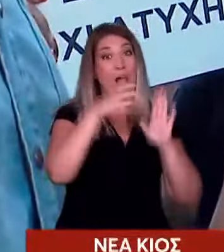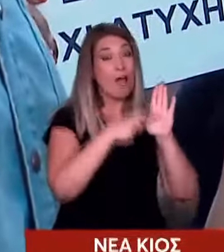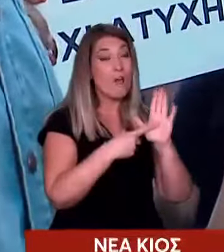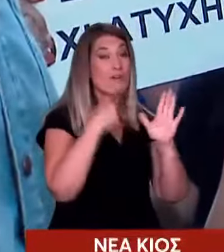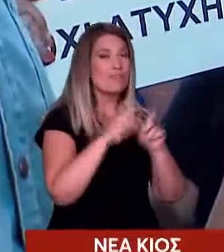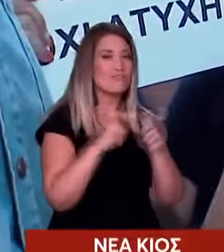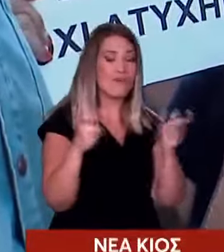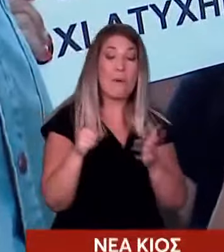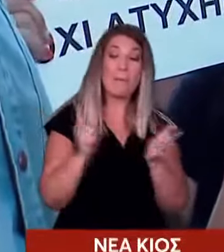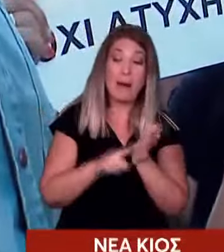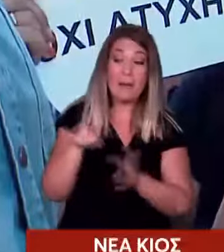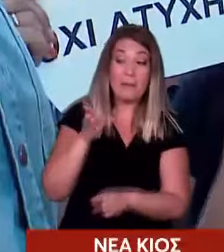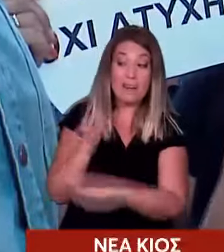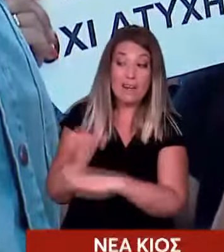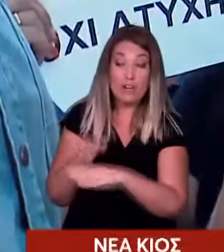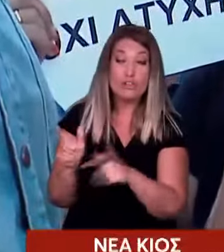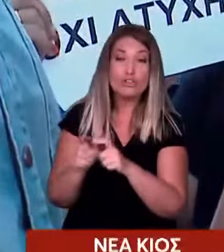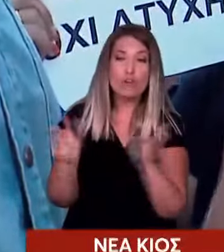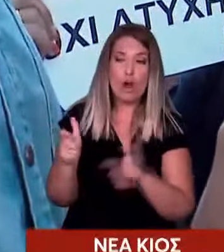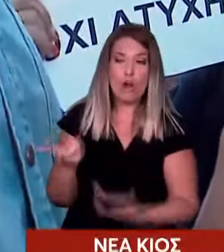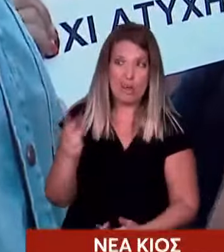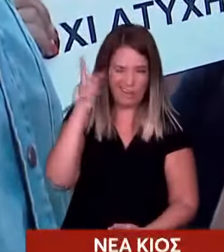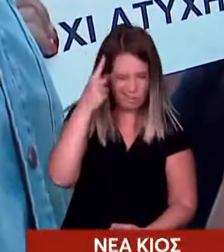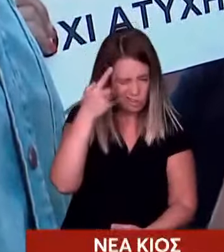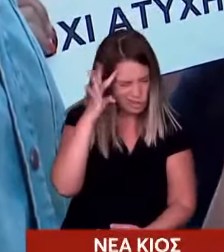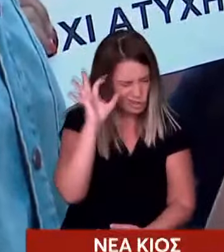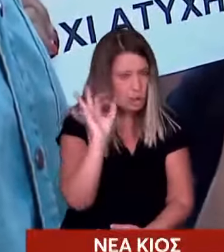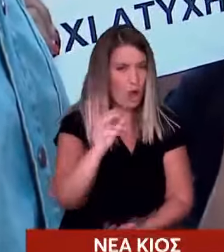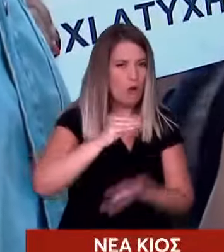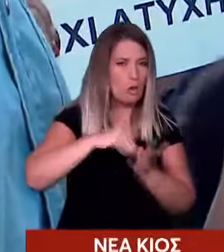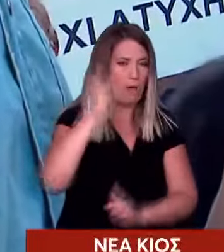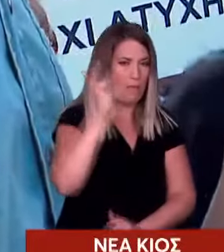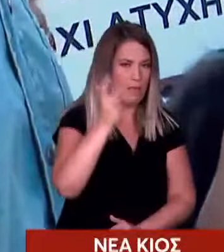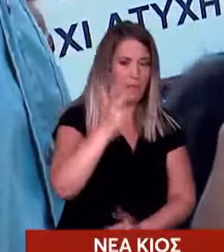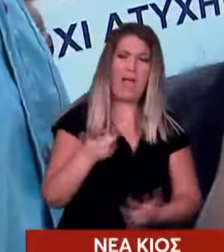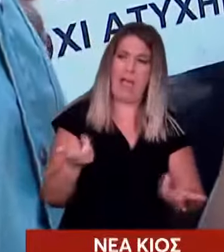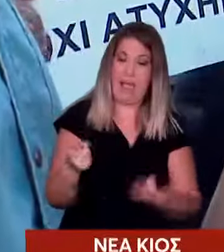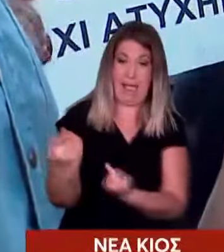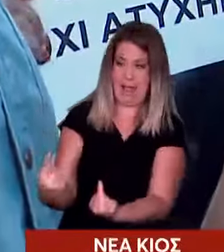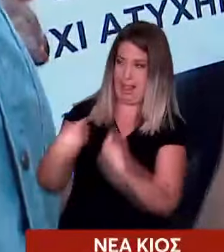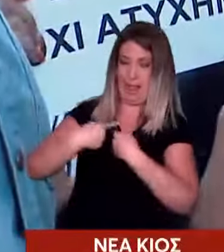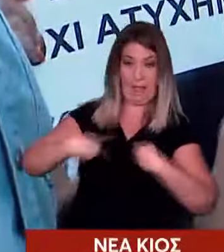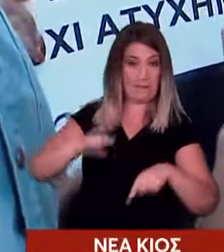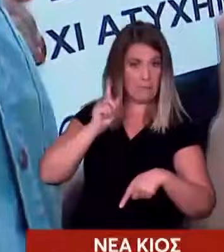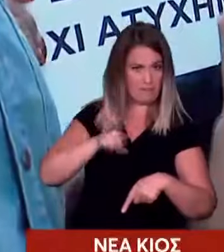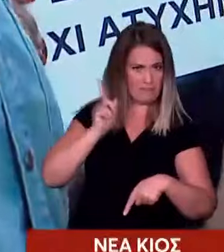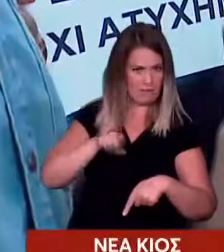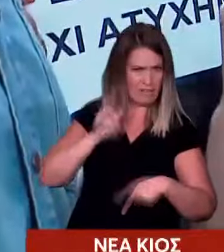να πάρετε το επίδομα. Οπότε τι γίνεται? Μας τιμωρήσαν όσο μας τιμωρήσανε, τώρα πάμε, γινόμαστε παραβατικοί χωρίς να υπάρχει καμία